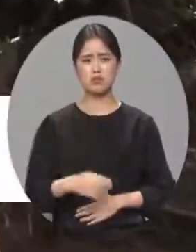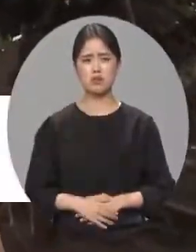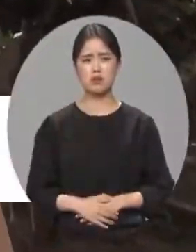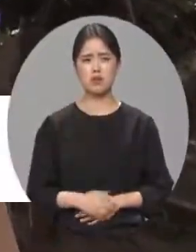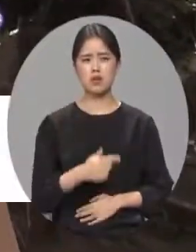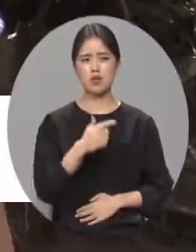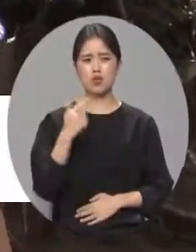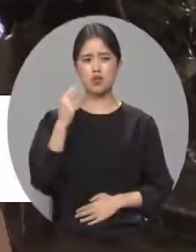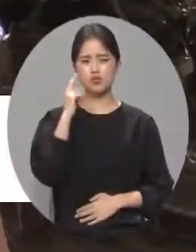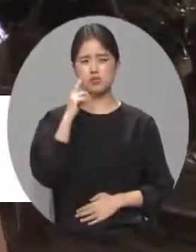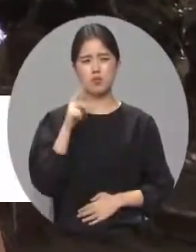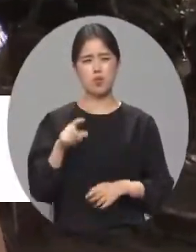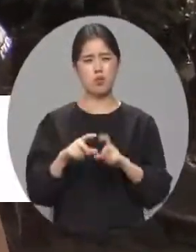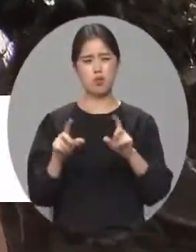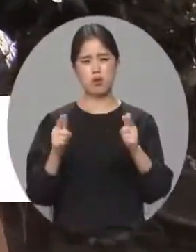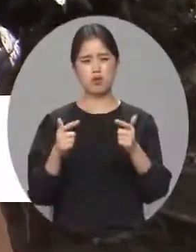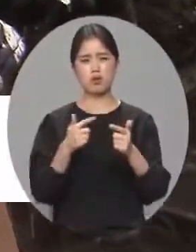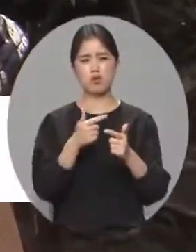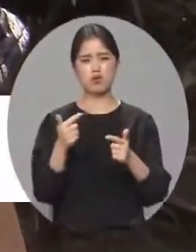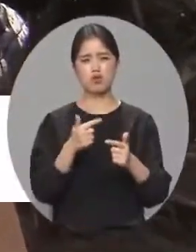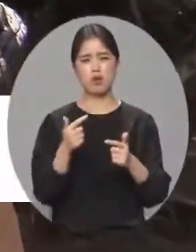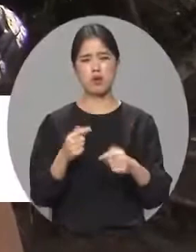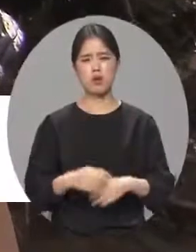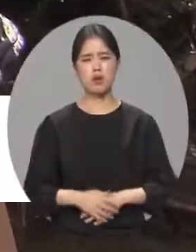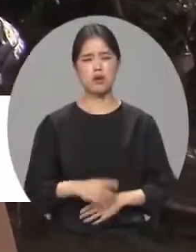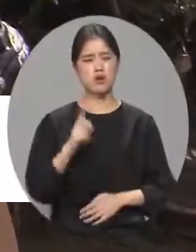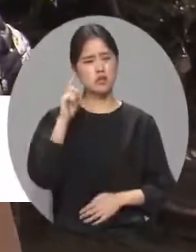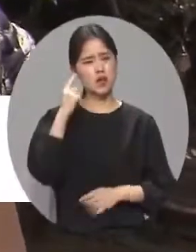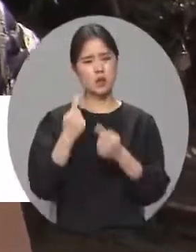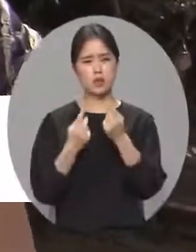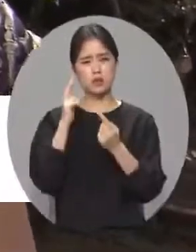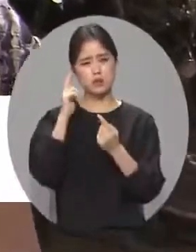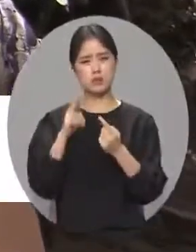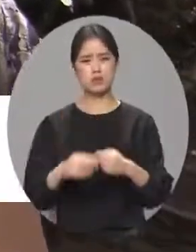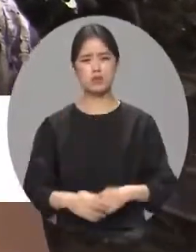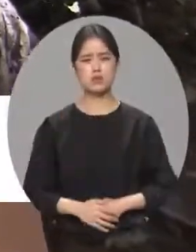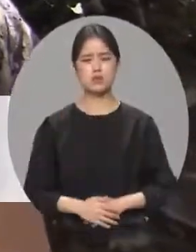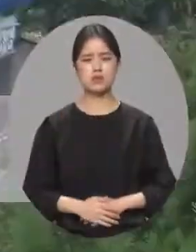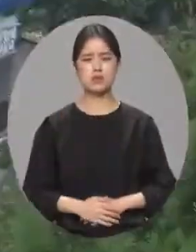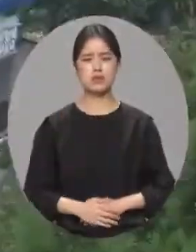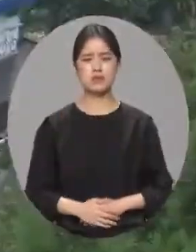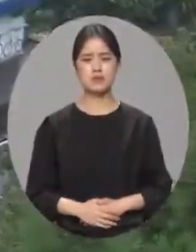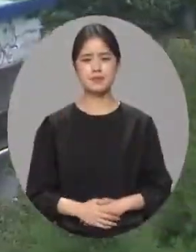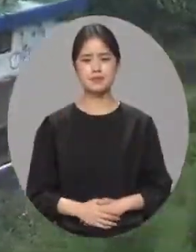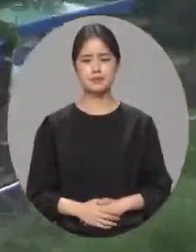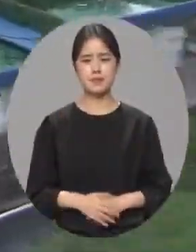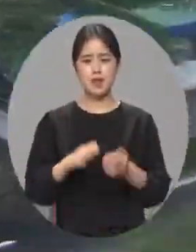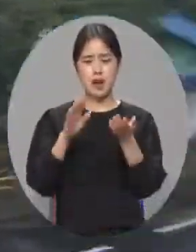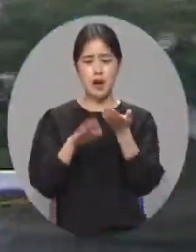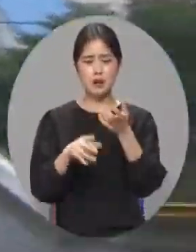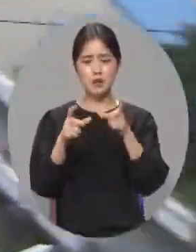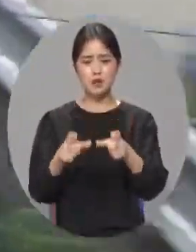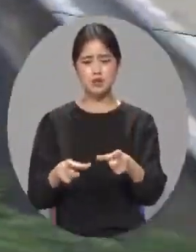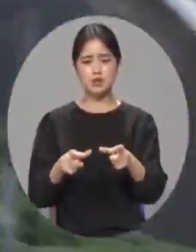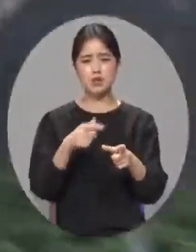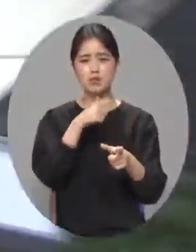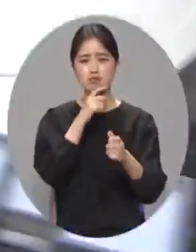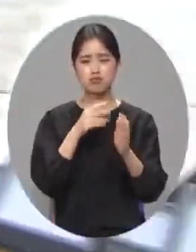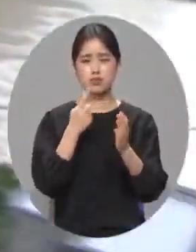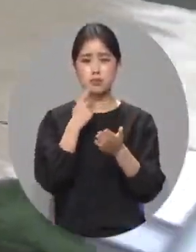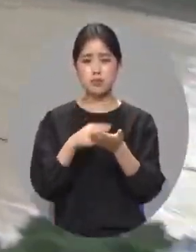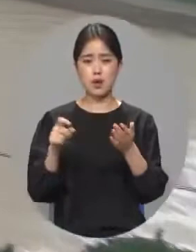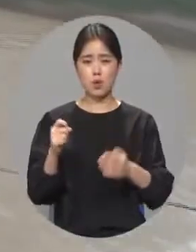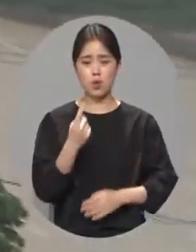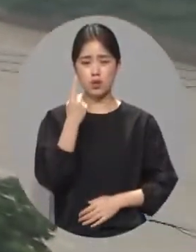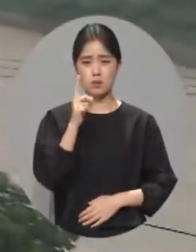난리 아니야, 이런 보통 아니야. 이게 상상이에요, 지금. 상상입니다, 지금. 하류 지역의 홍수 피해 원인으로